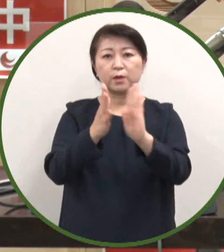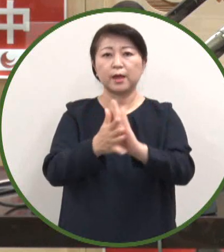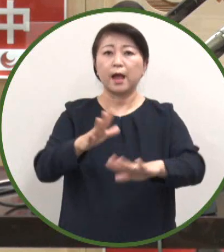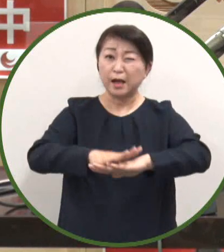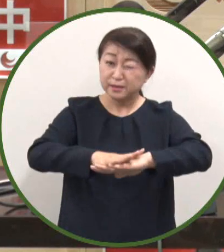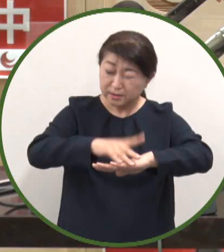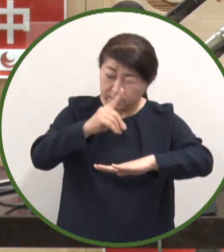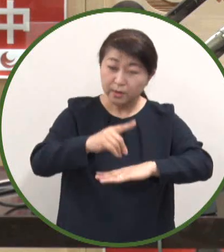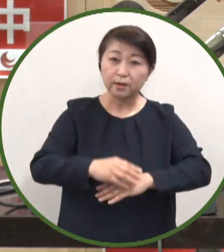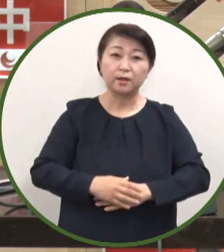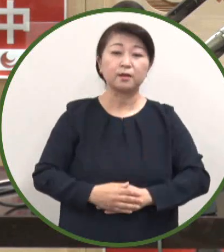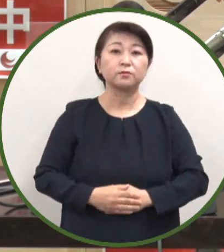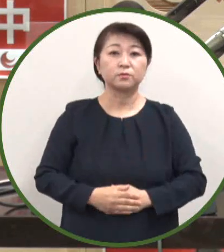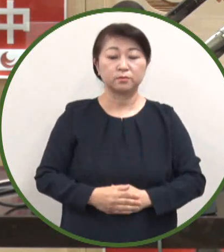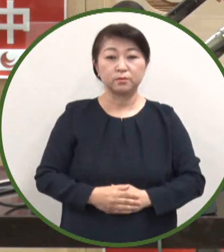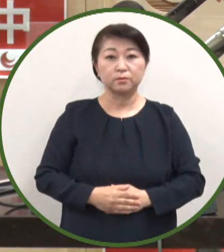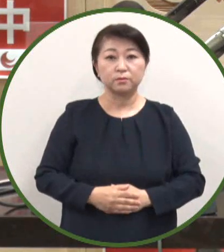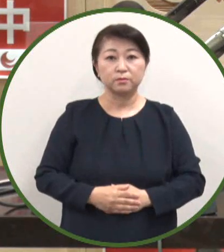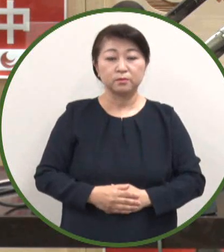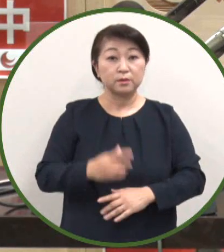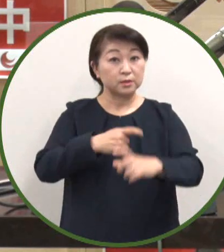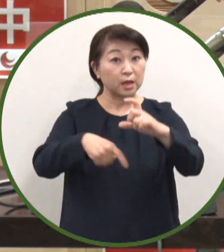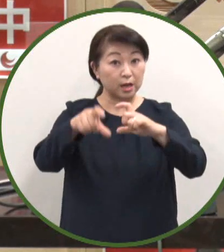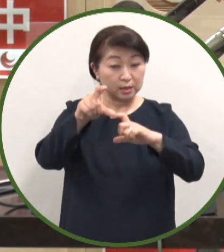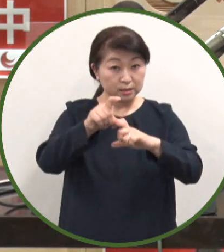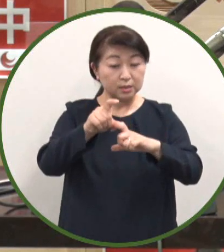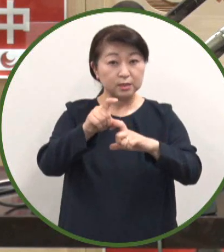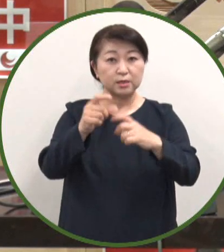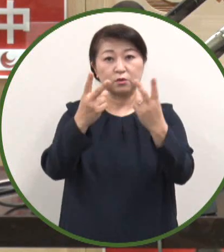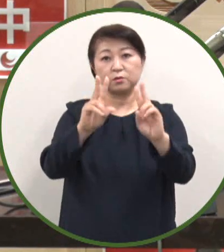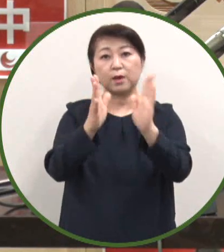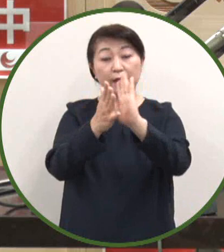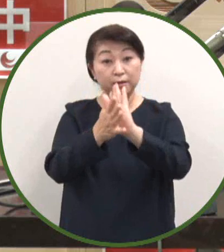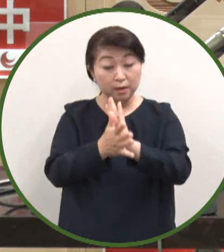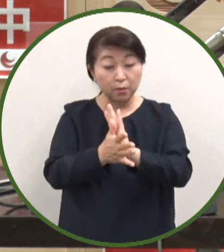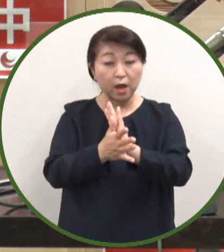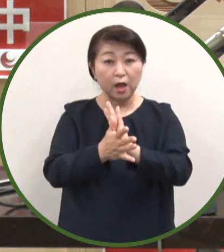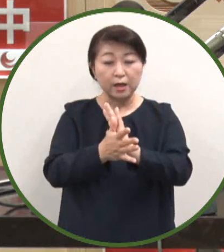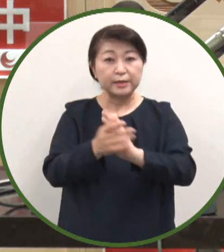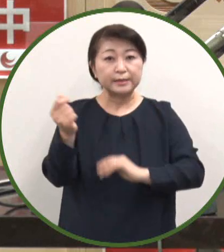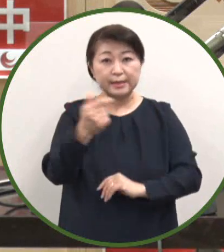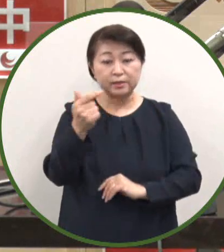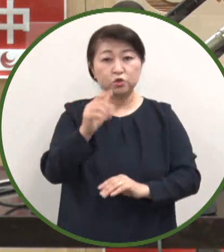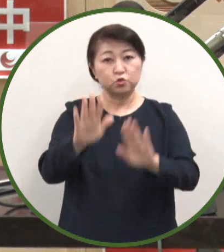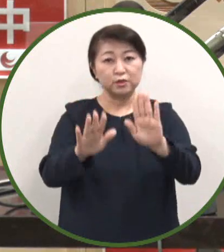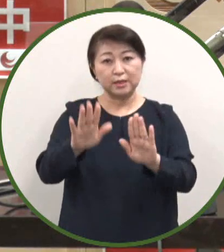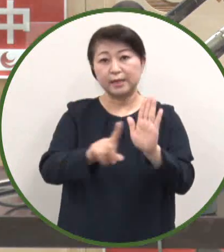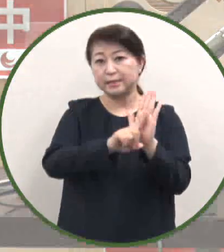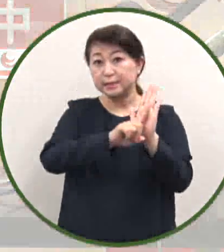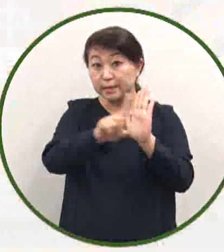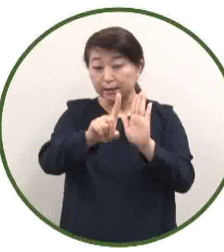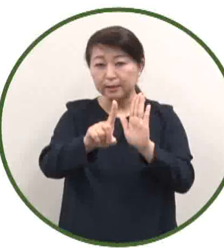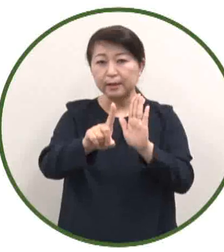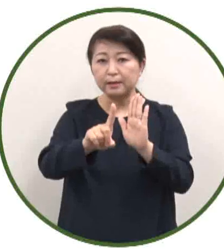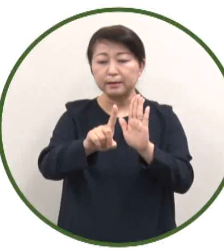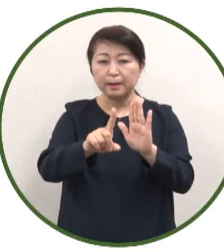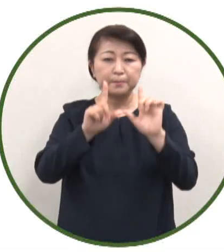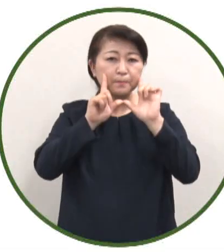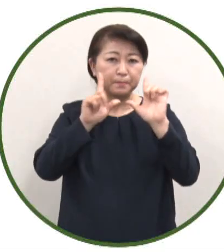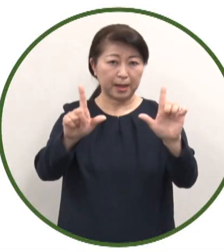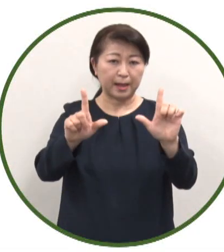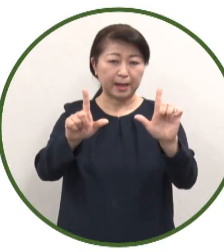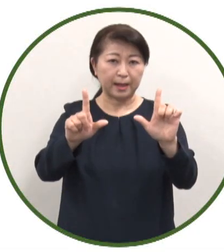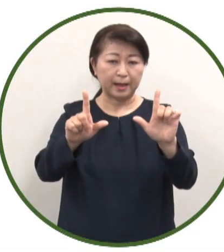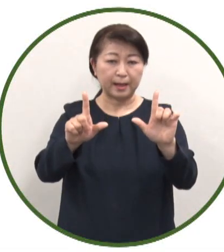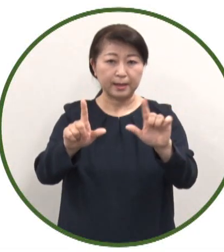。さらに広島県に緊急事態宣言が発令されました。措置期間